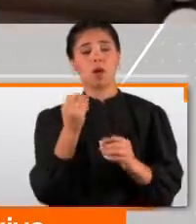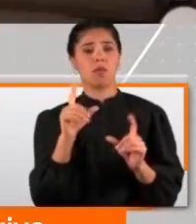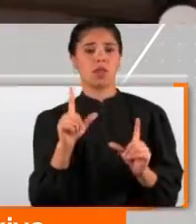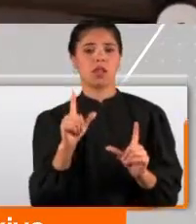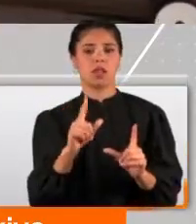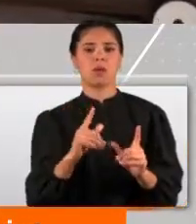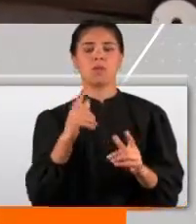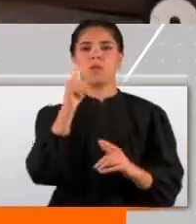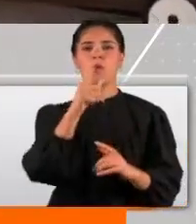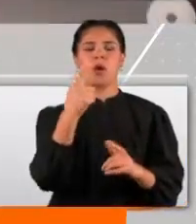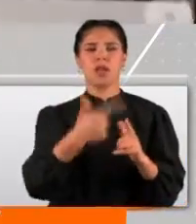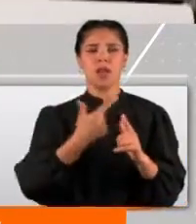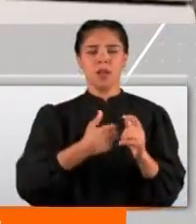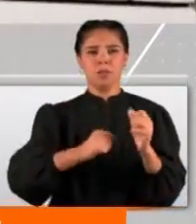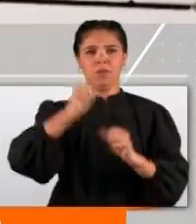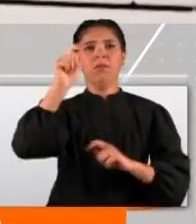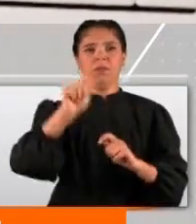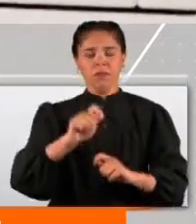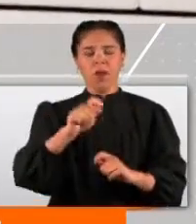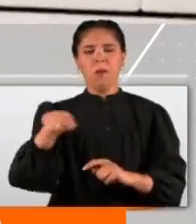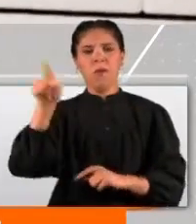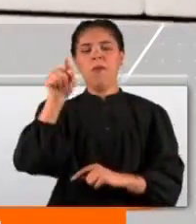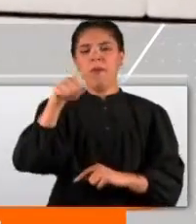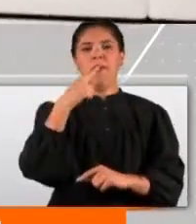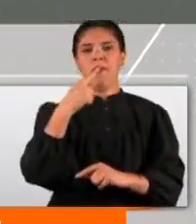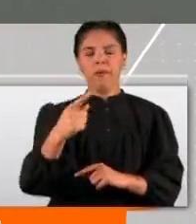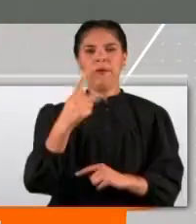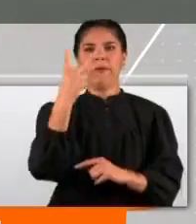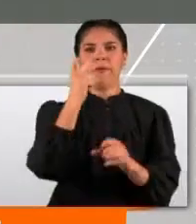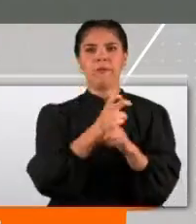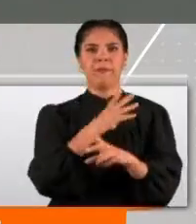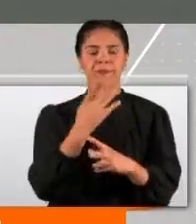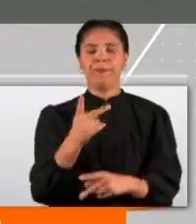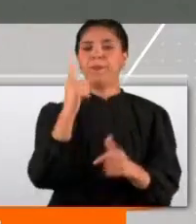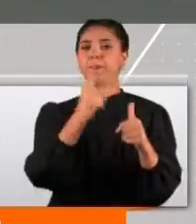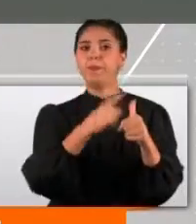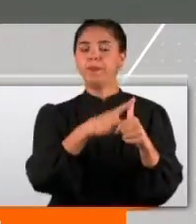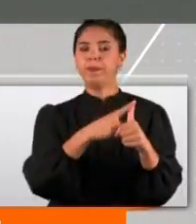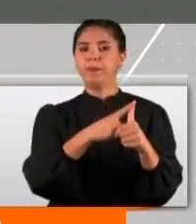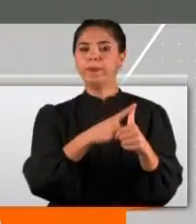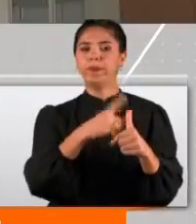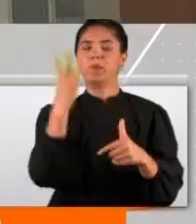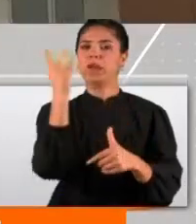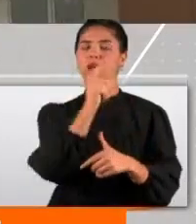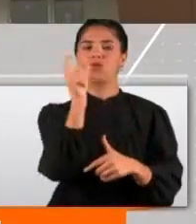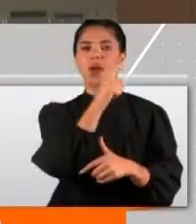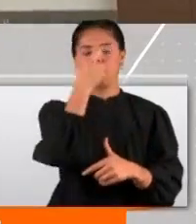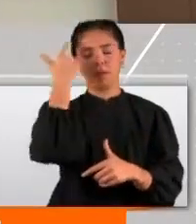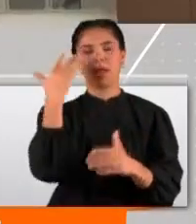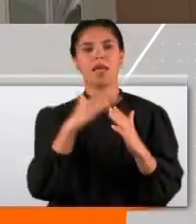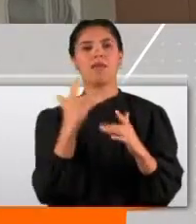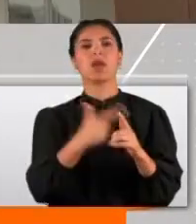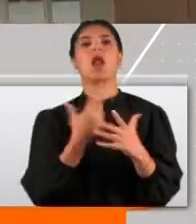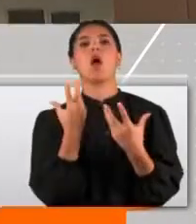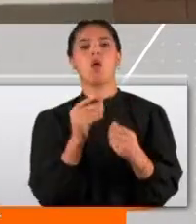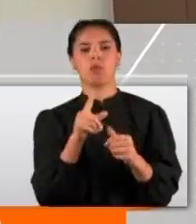gerekiyor. Yüksek fiyattan evinizi kiraya veririm dediklerinde onları bekleyen iki risk var. Birincisi birkaç ay belki evin kiraya gitmemesi.